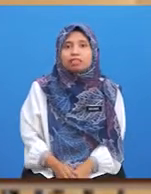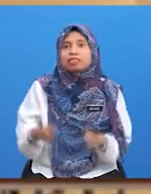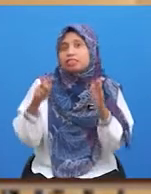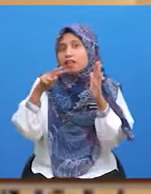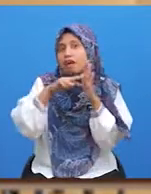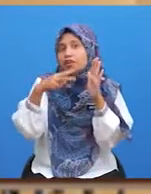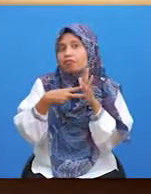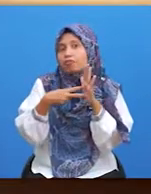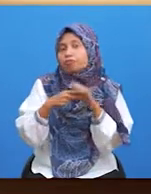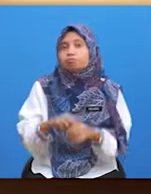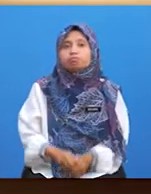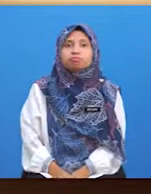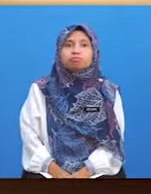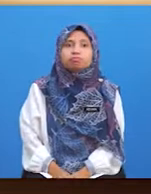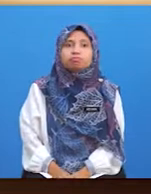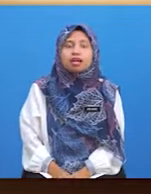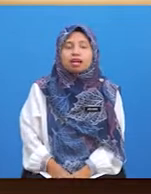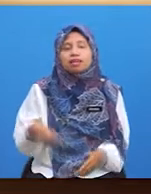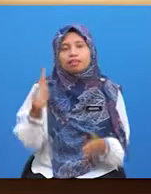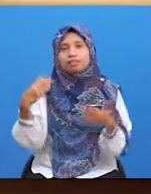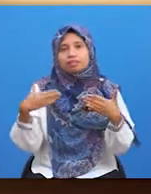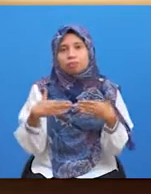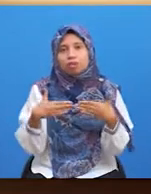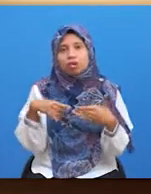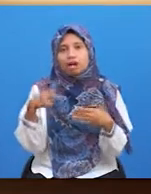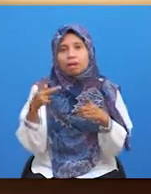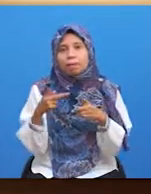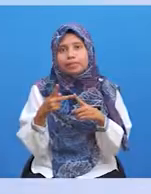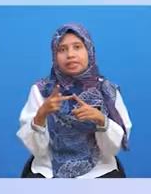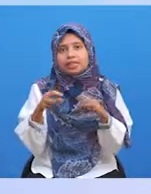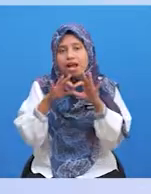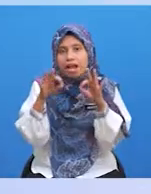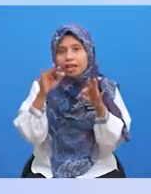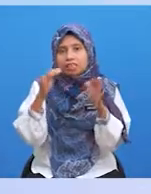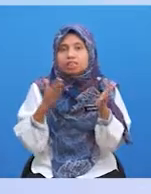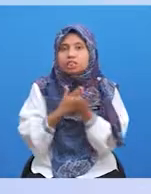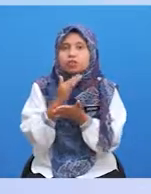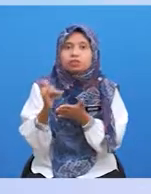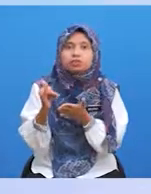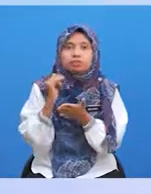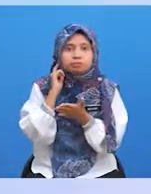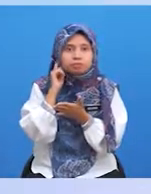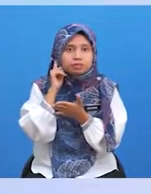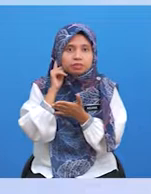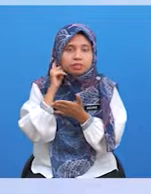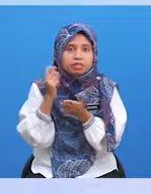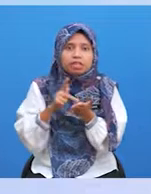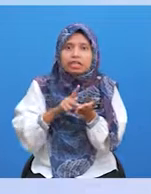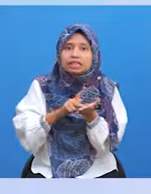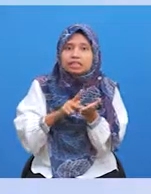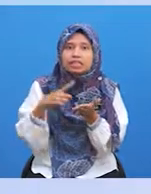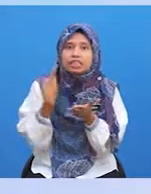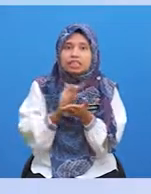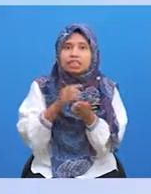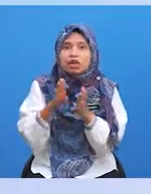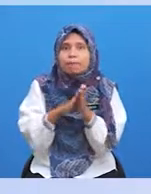umum. Kita sambung kepada ayat yang seterusnya. Kesannya,